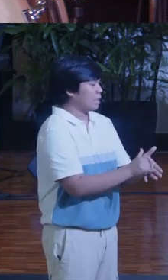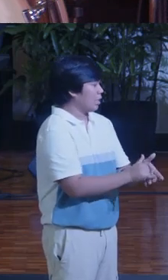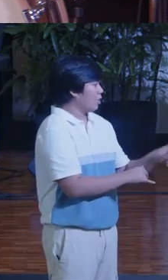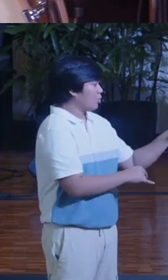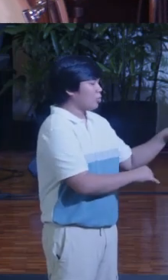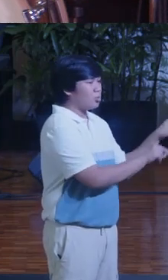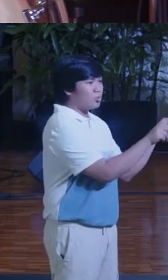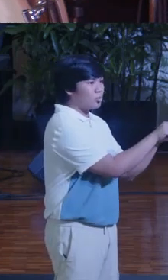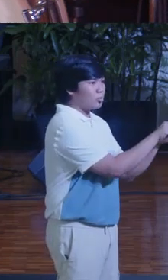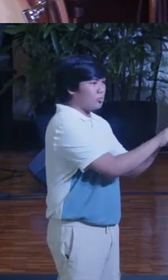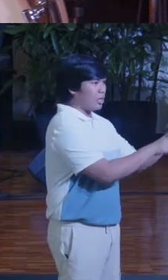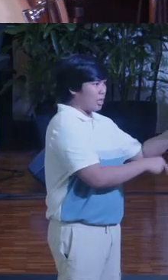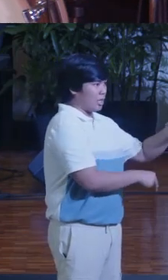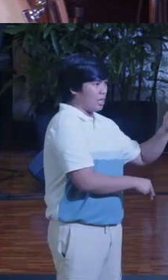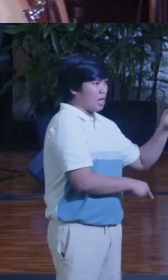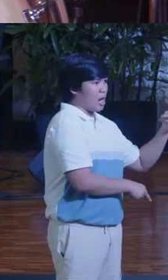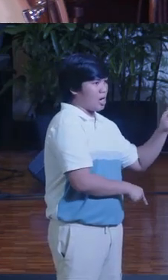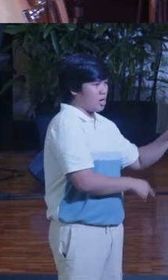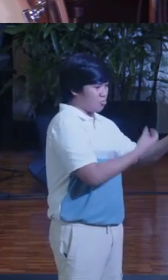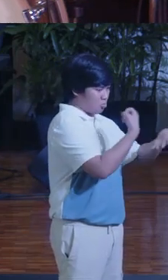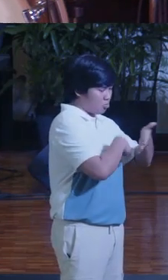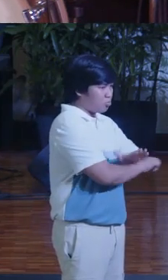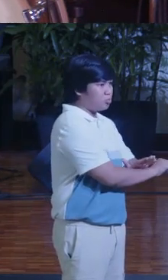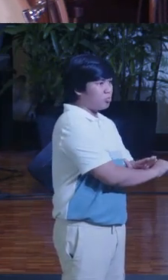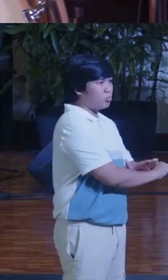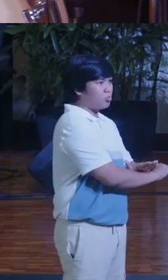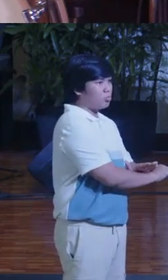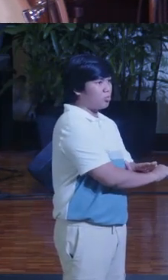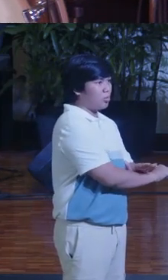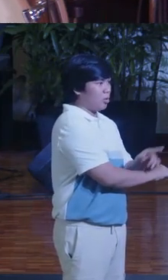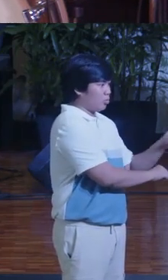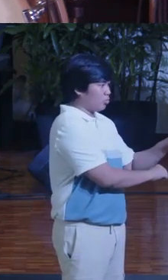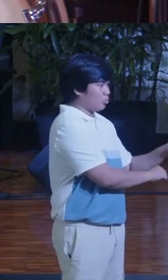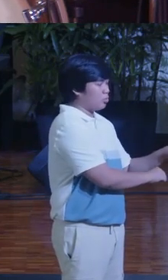ng promise over performance.